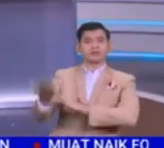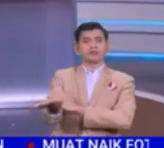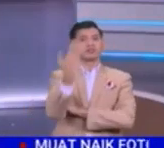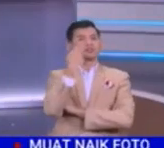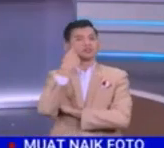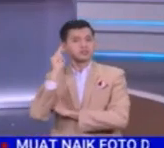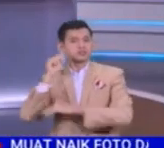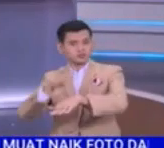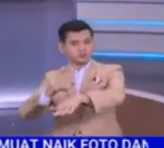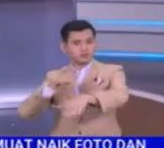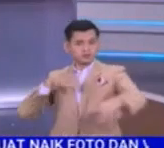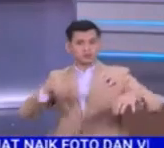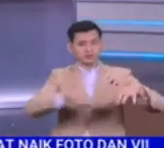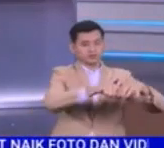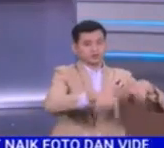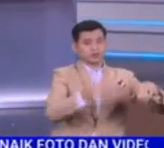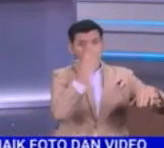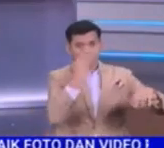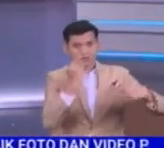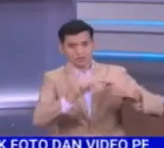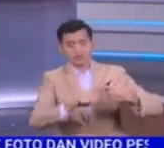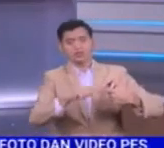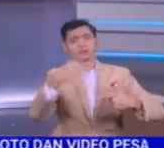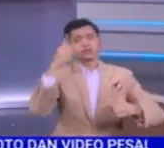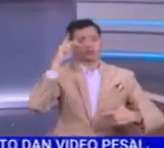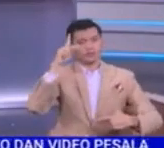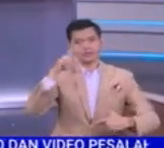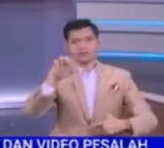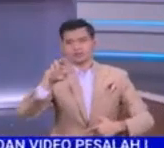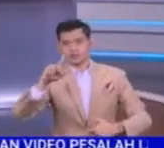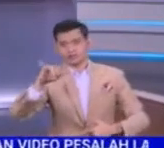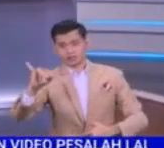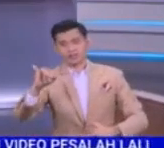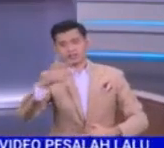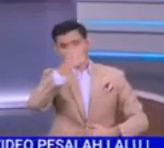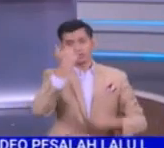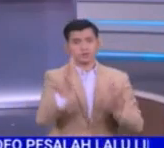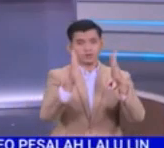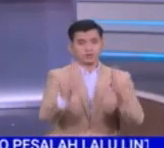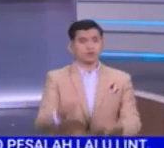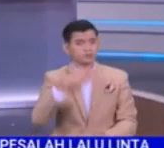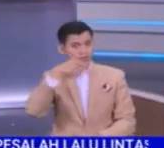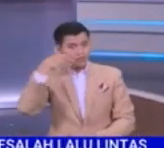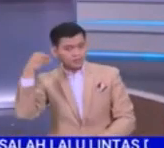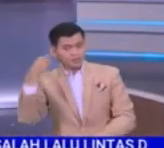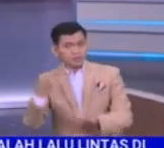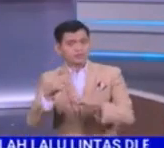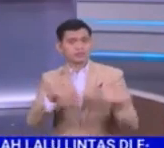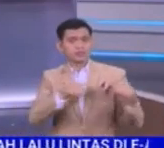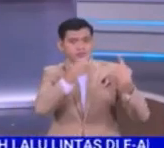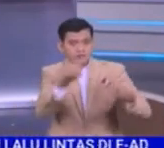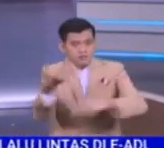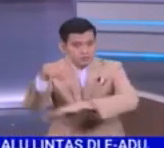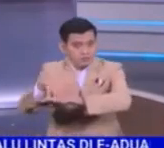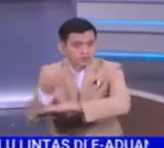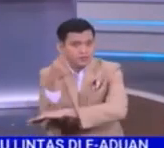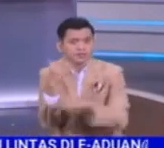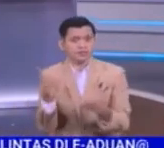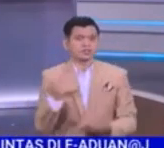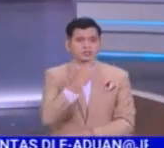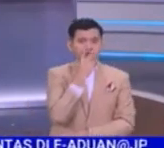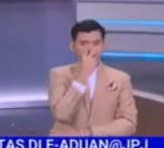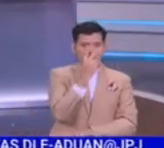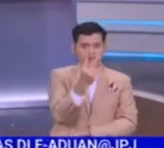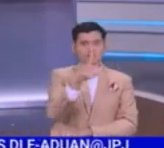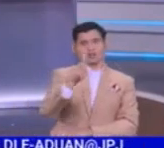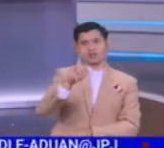sesak di laluan Gua Musang menghala ke Kuala Kerai disebabkan perantau yang mula pulang sejak malam tadi. Untuk laporan semasa, terus saja